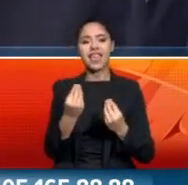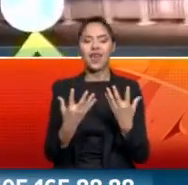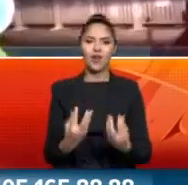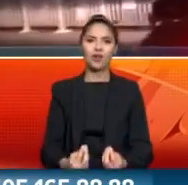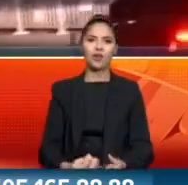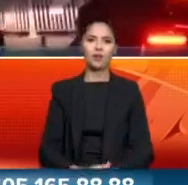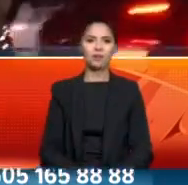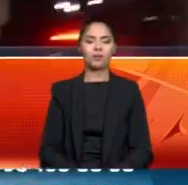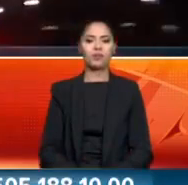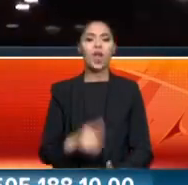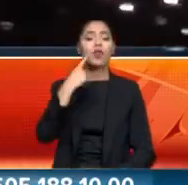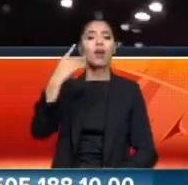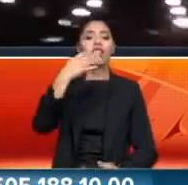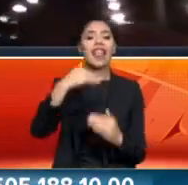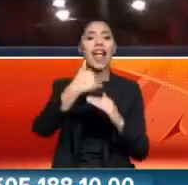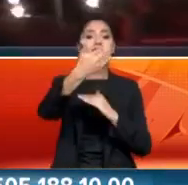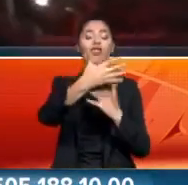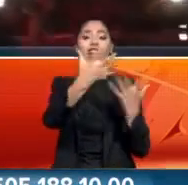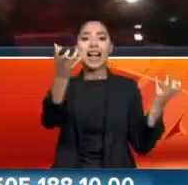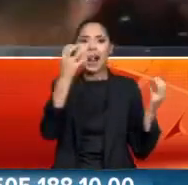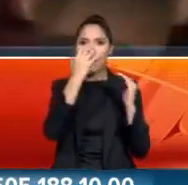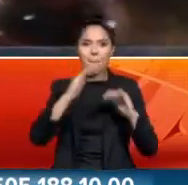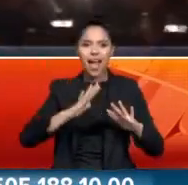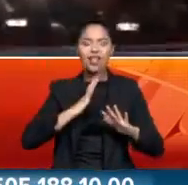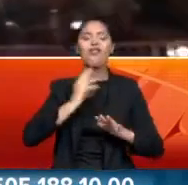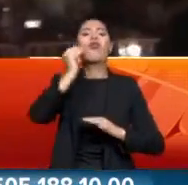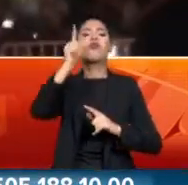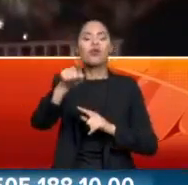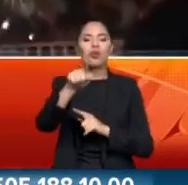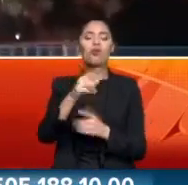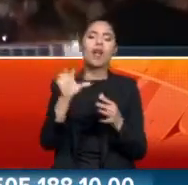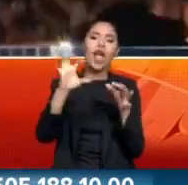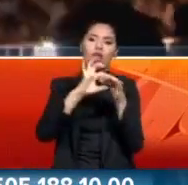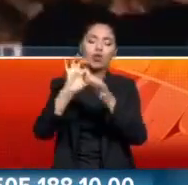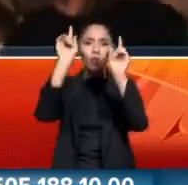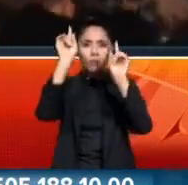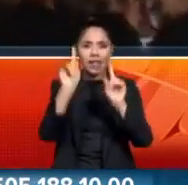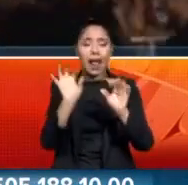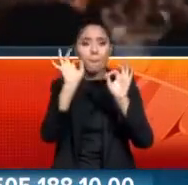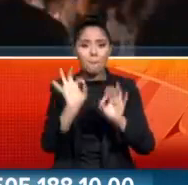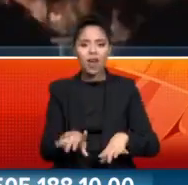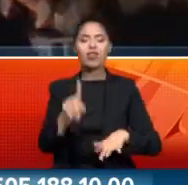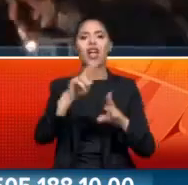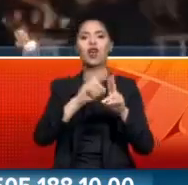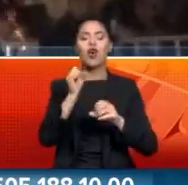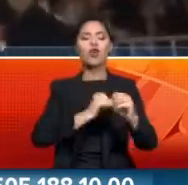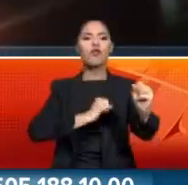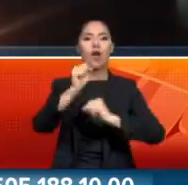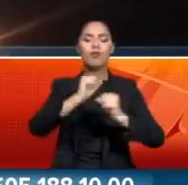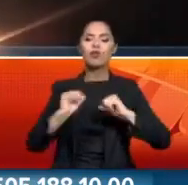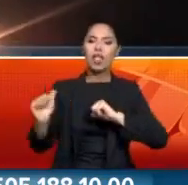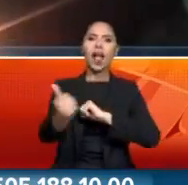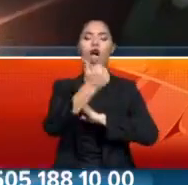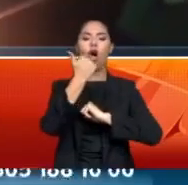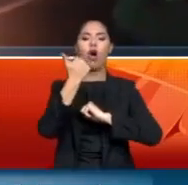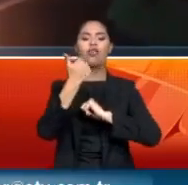olur. Erdoğan dışarıda kendisini bekleyen kalabalığı da unutmadı. Sözlerinin başında koronavirüsle mücadelenin olmazsa